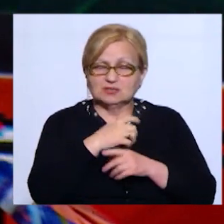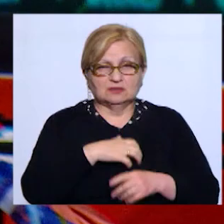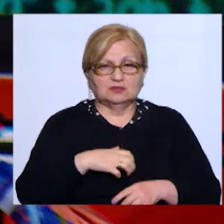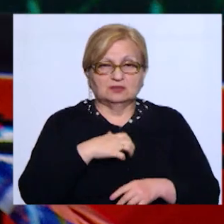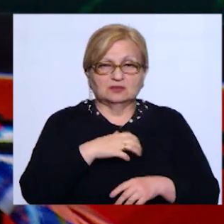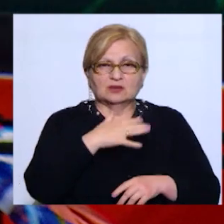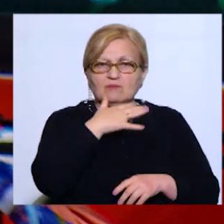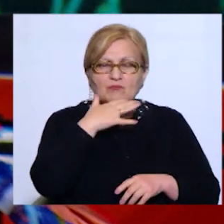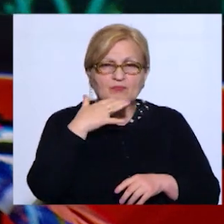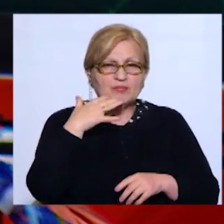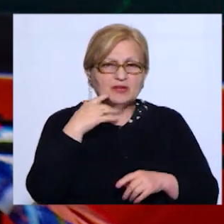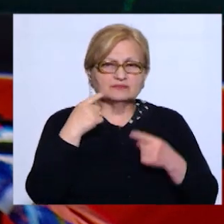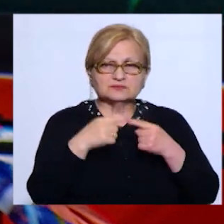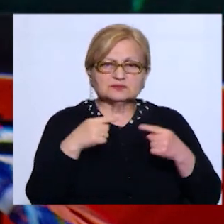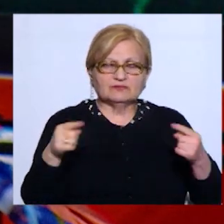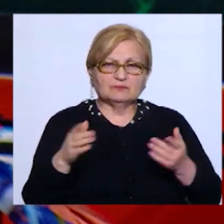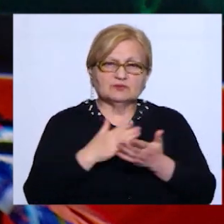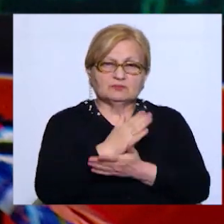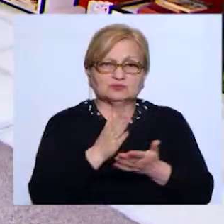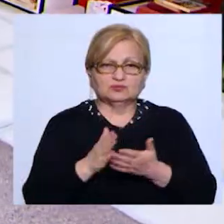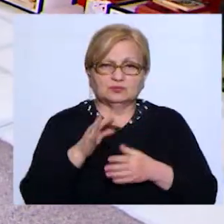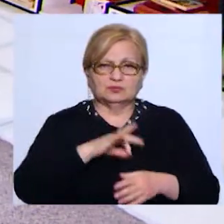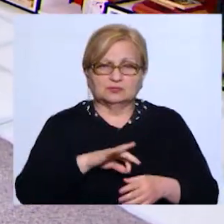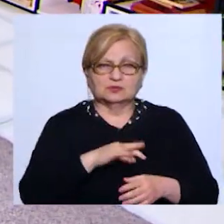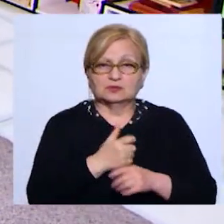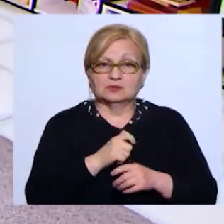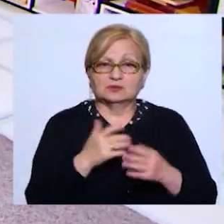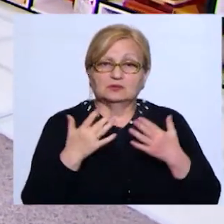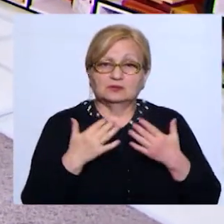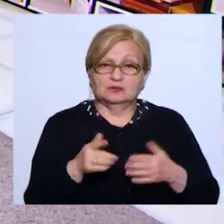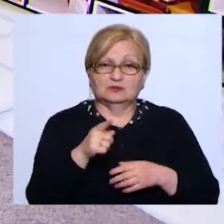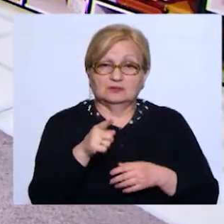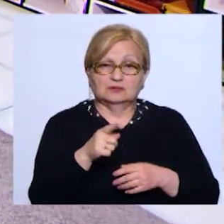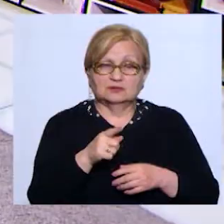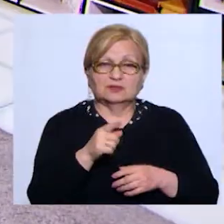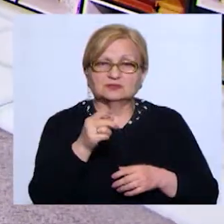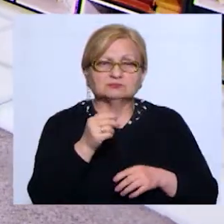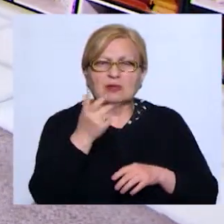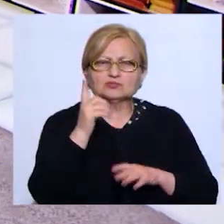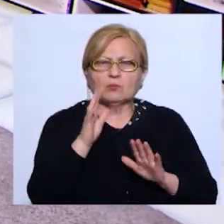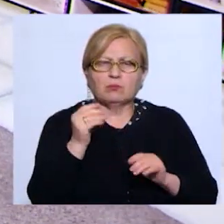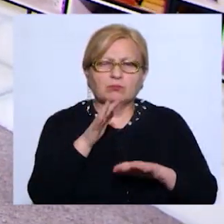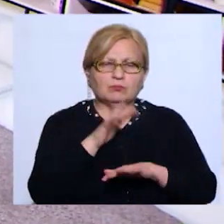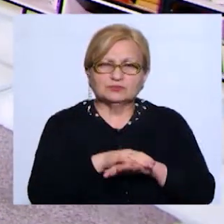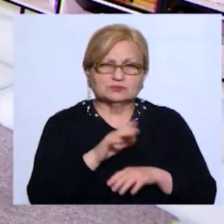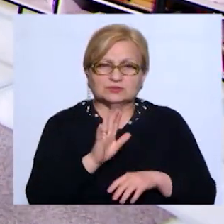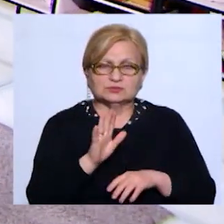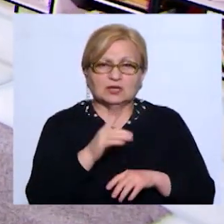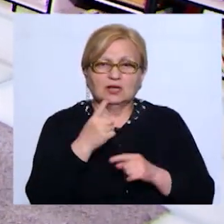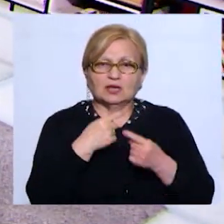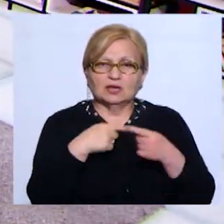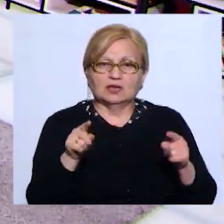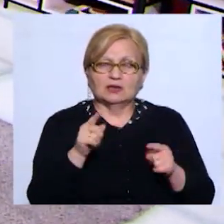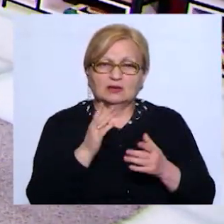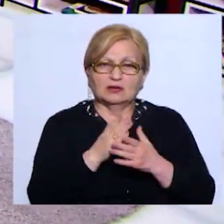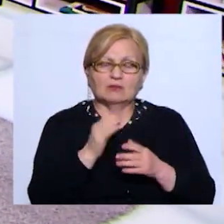ხშირად ბევრ სხვადასხვა მიმართულებაში იყენებენ. განსაკუთრებით მოთხოვნადები არა მხოლოდ საფონდო ბირჟაზე, ანუ საფონდო ბირჟაზე ერთ ყველაზე